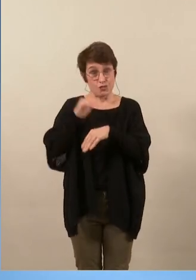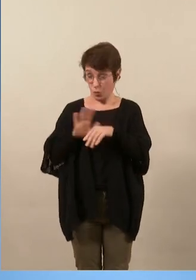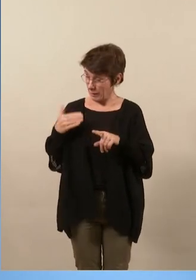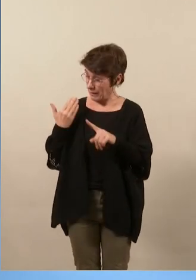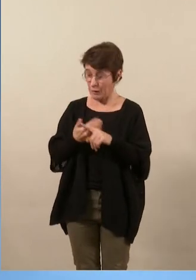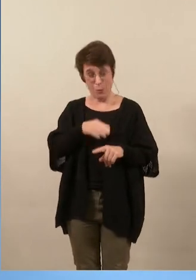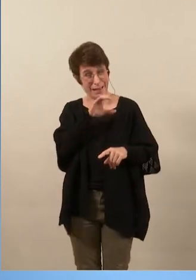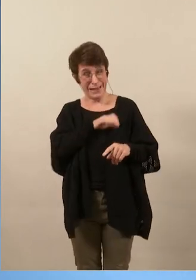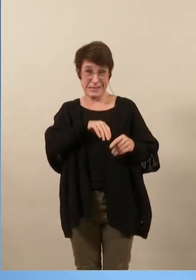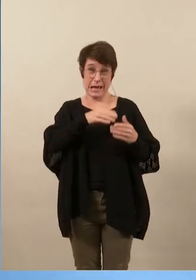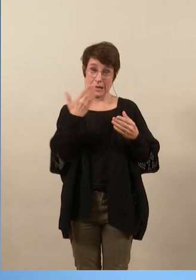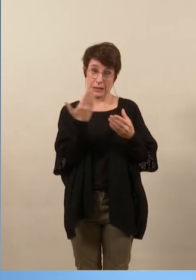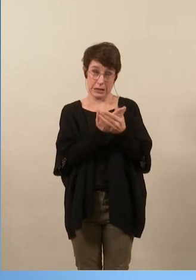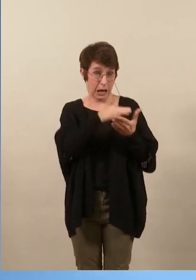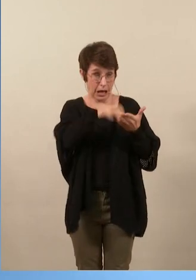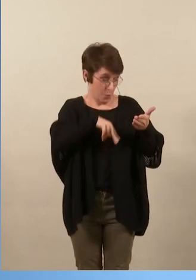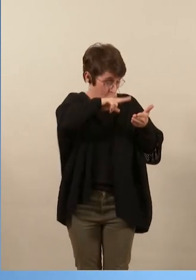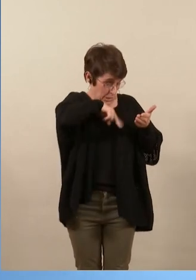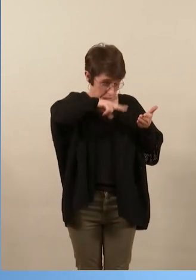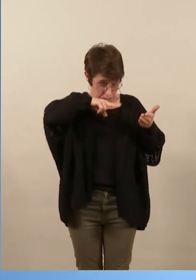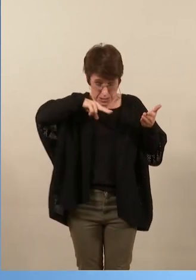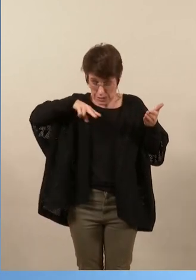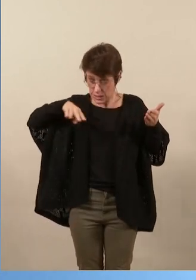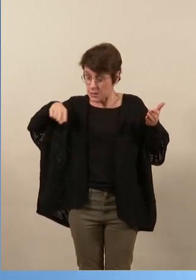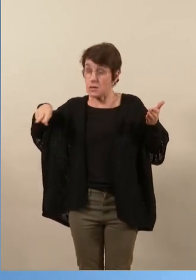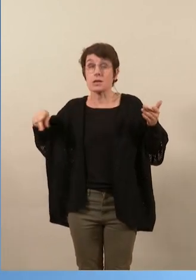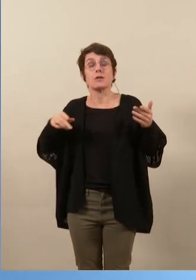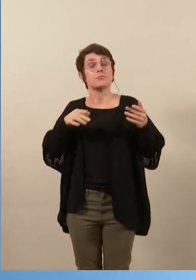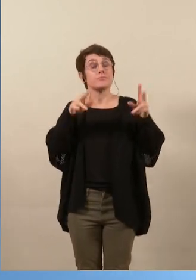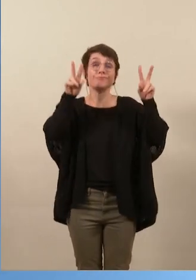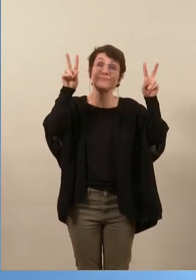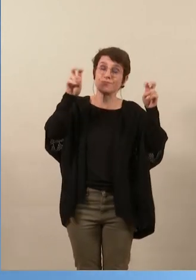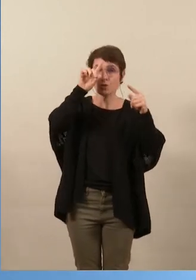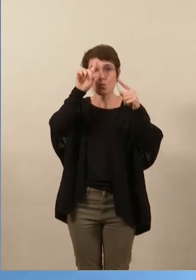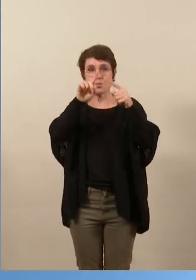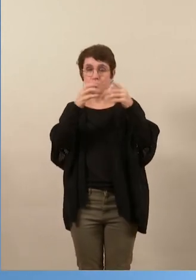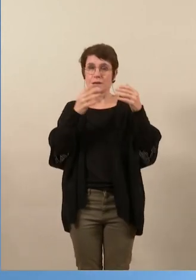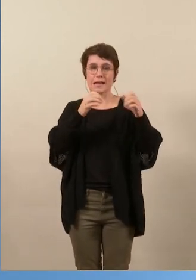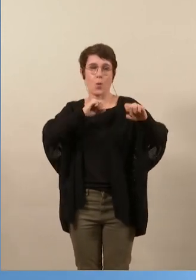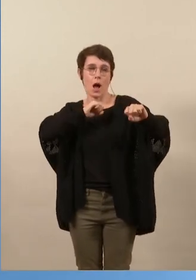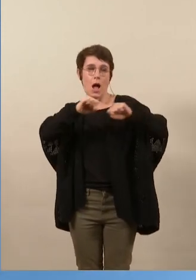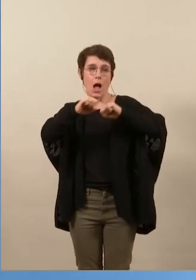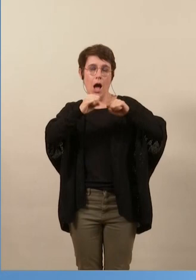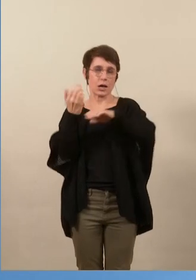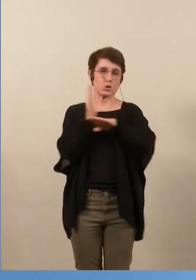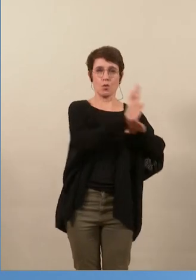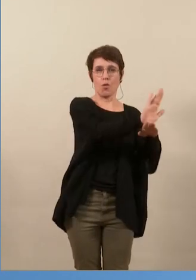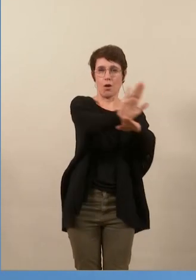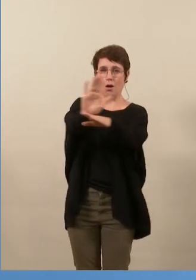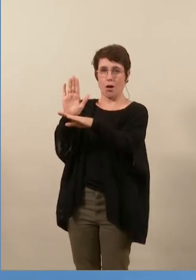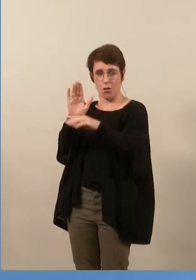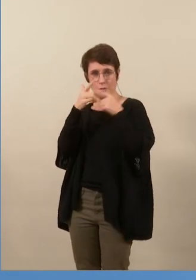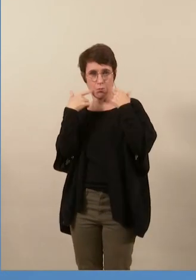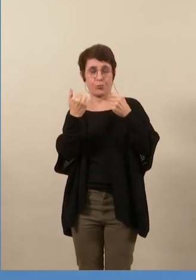rapport qui vise à je cite rendre compte des actions phar qui font de Grenoble une ville en